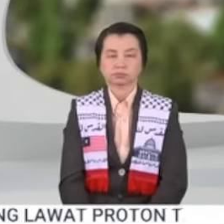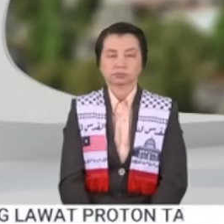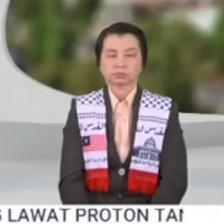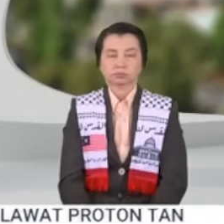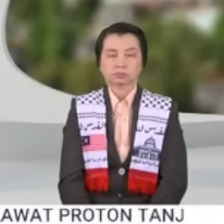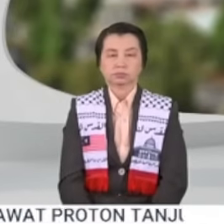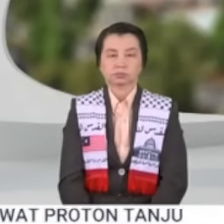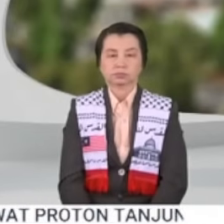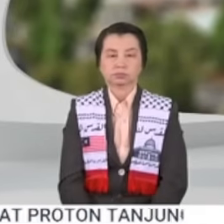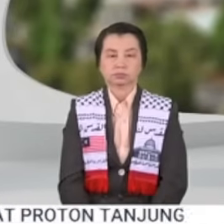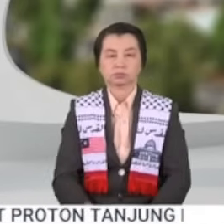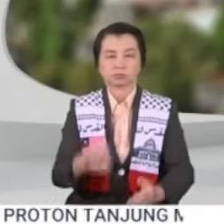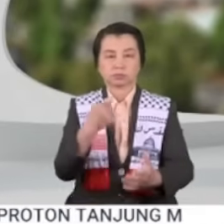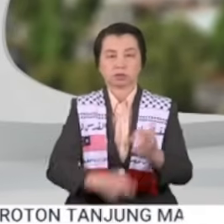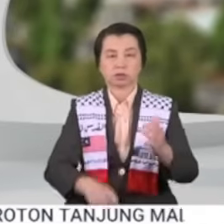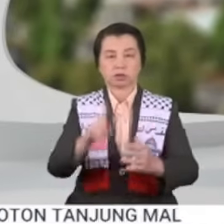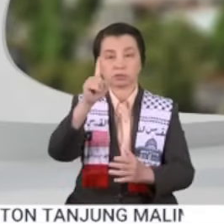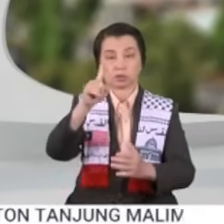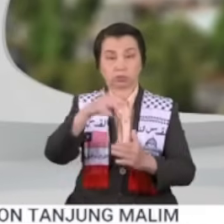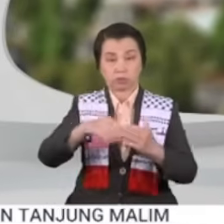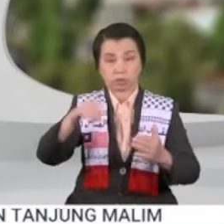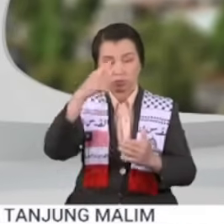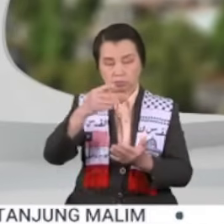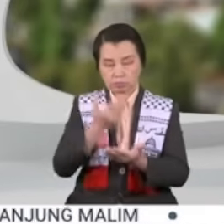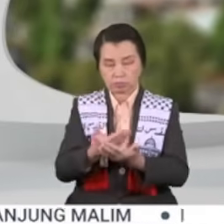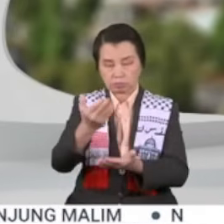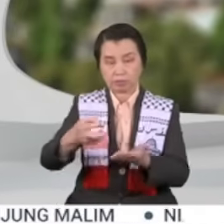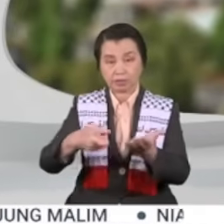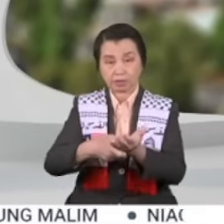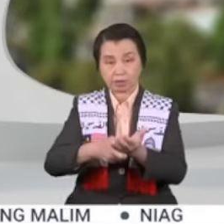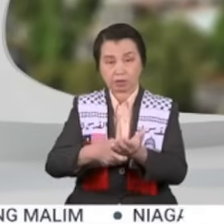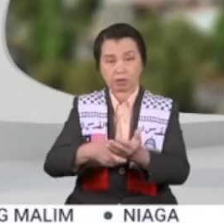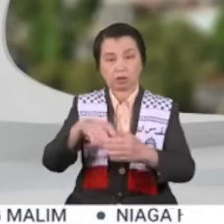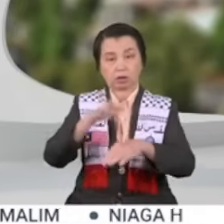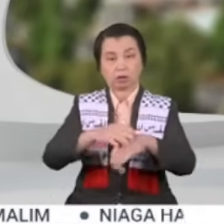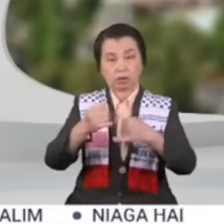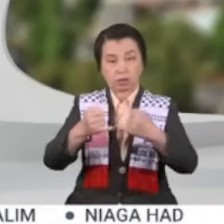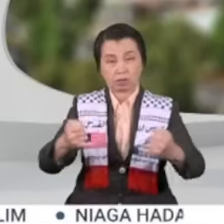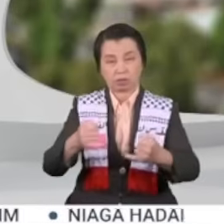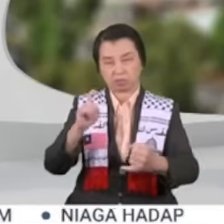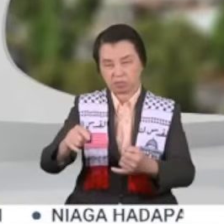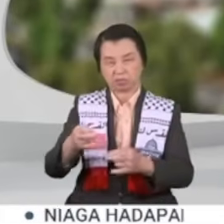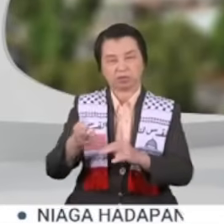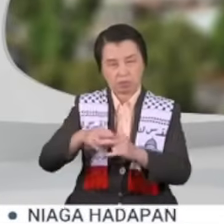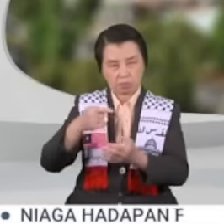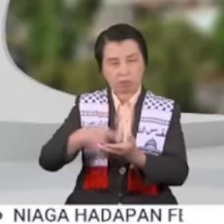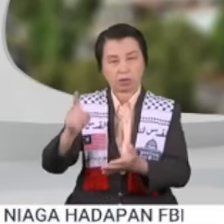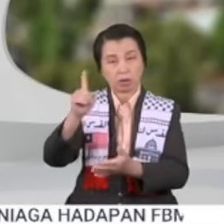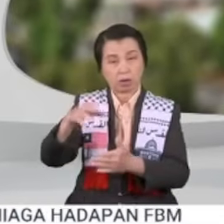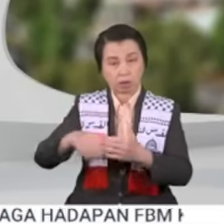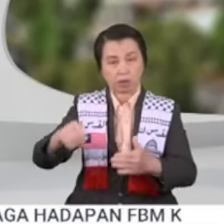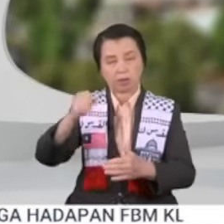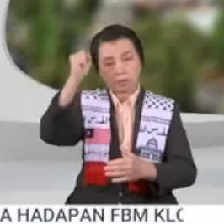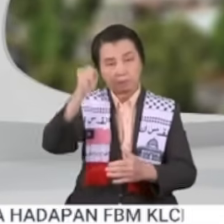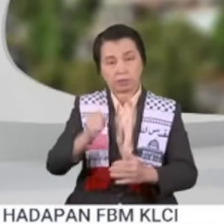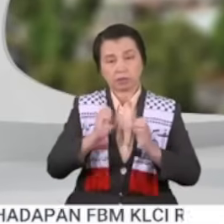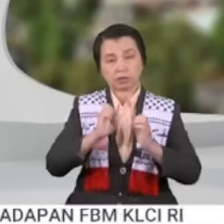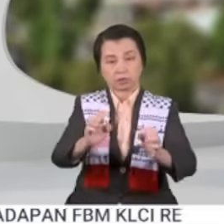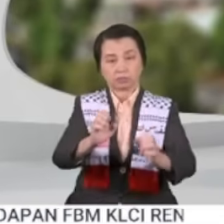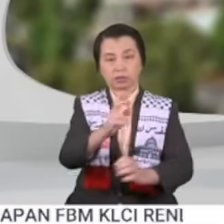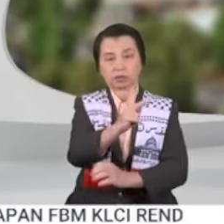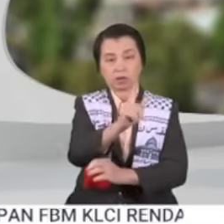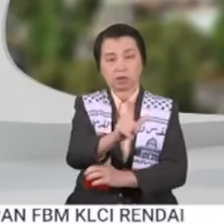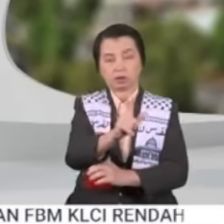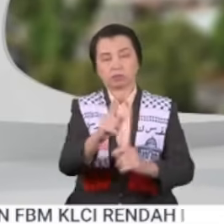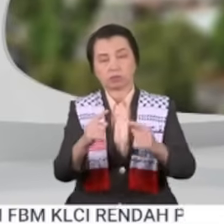emintah c r bagi pembelian tiket secara dalam talian untuk perkhidmatan bas ekspres serban Kuala